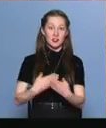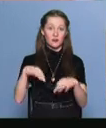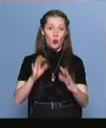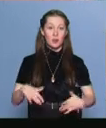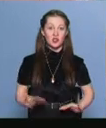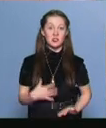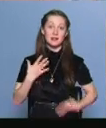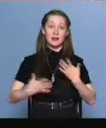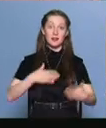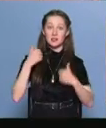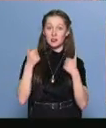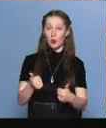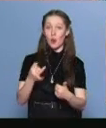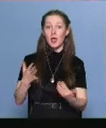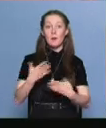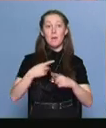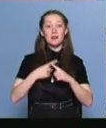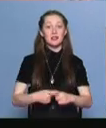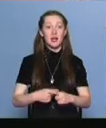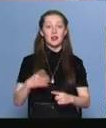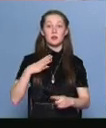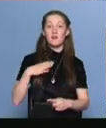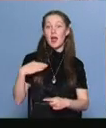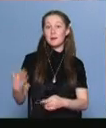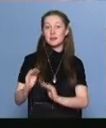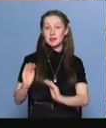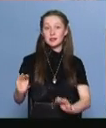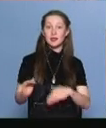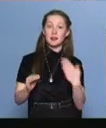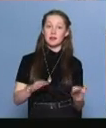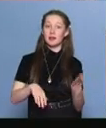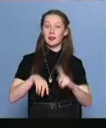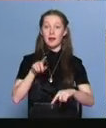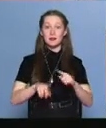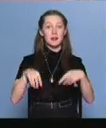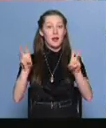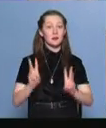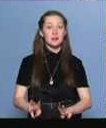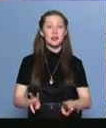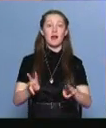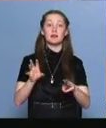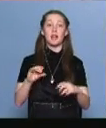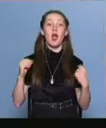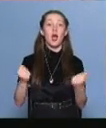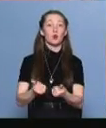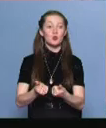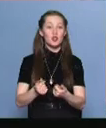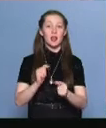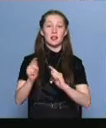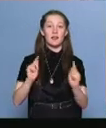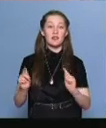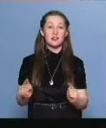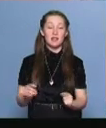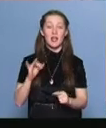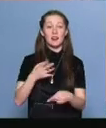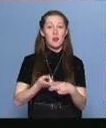настрой. Мы постоянно находимся со стороны детей, со стороны родителей, администрации, вообще окружения. И